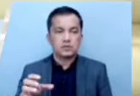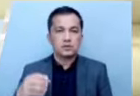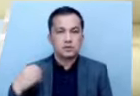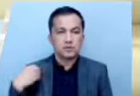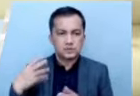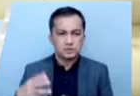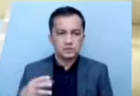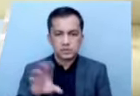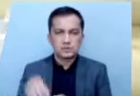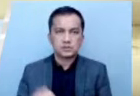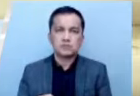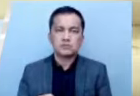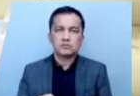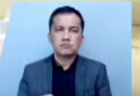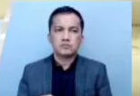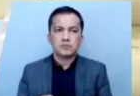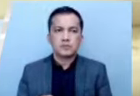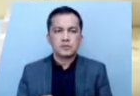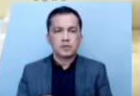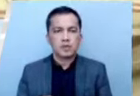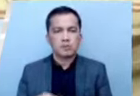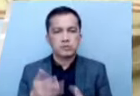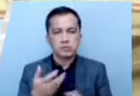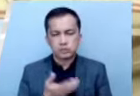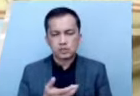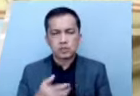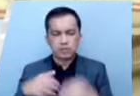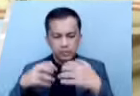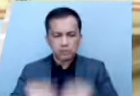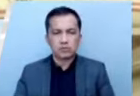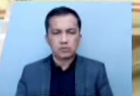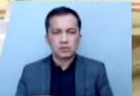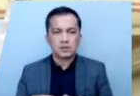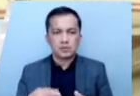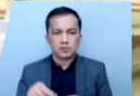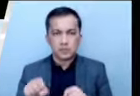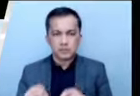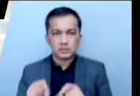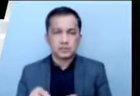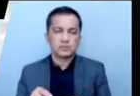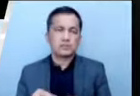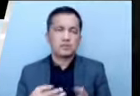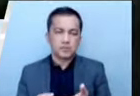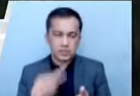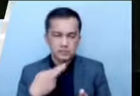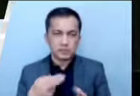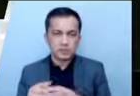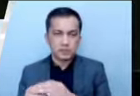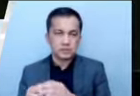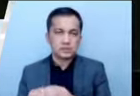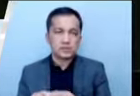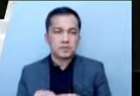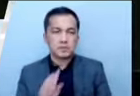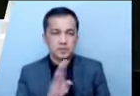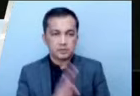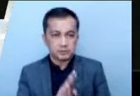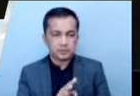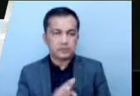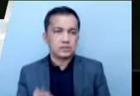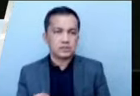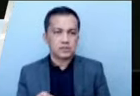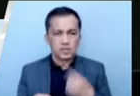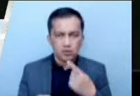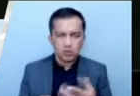sangkot umano sa patalong pagbebenta ng mga bigas nito sa mga pinaburang trader. Gustong busisiin ng Pangulo kung paano ito